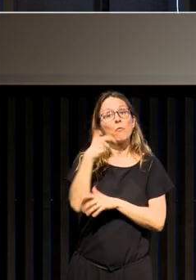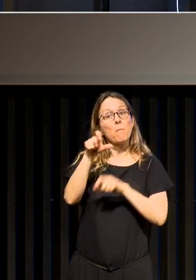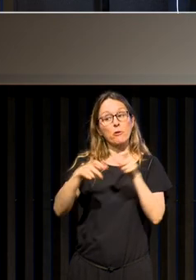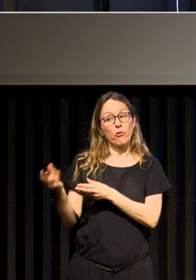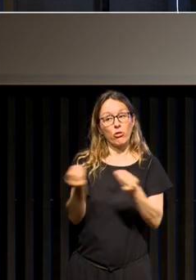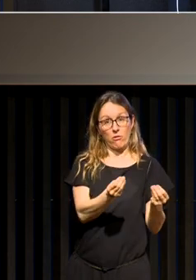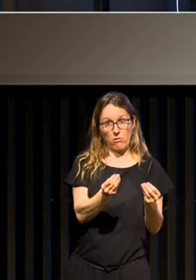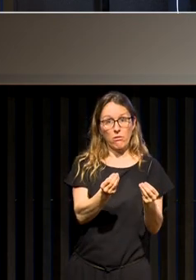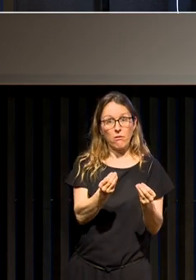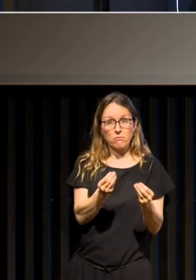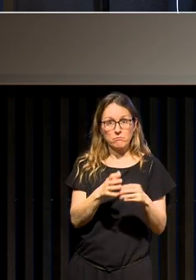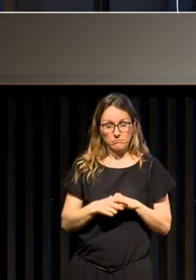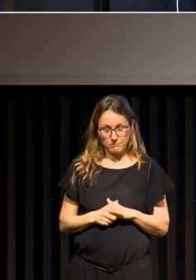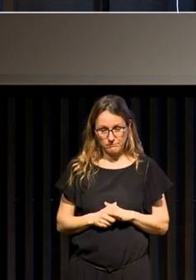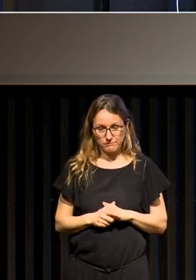donneurs.